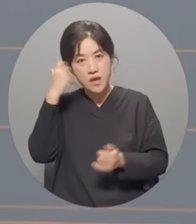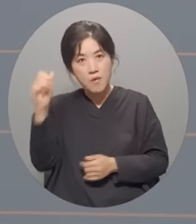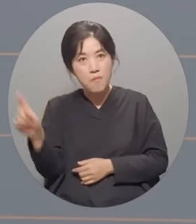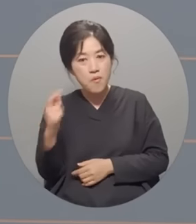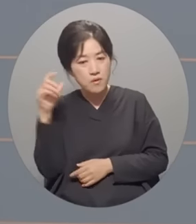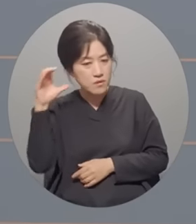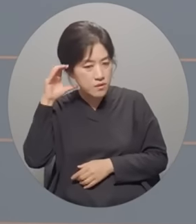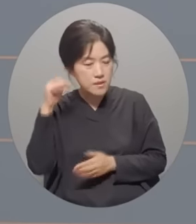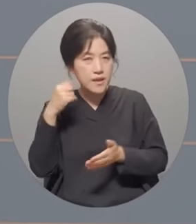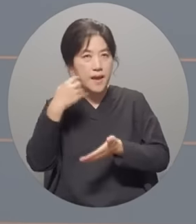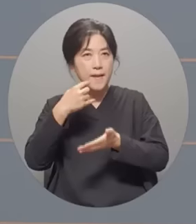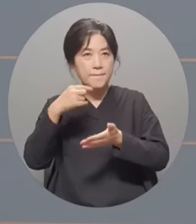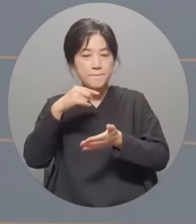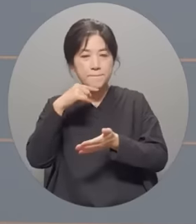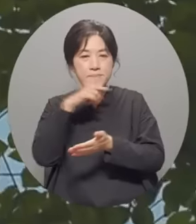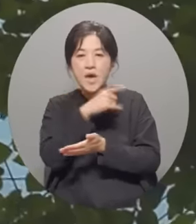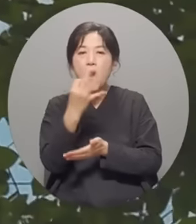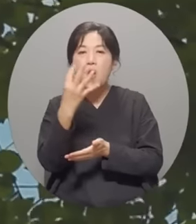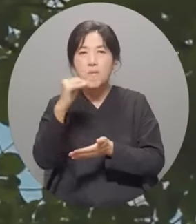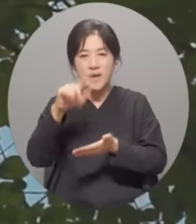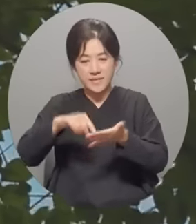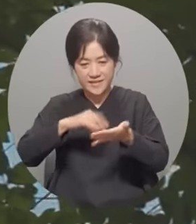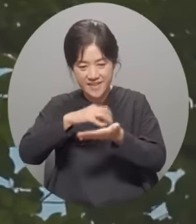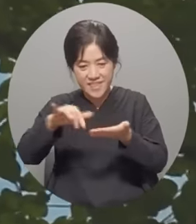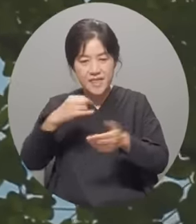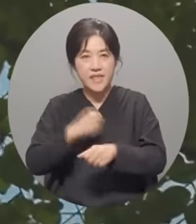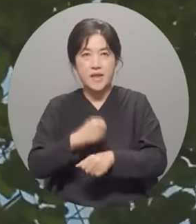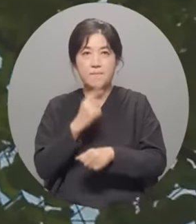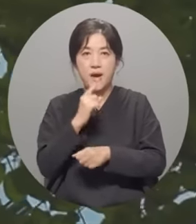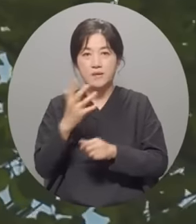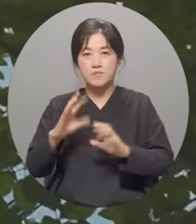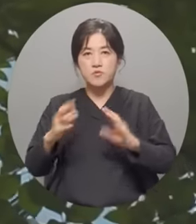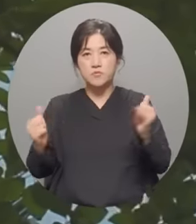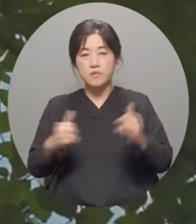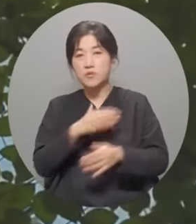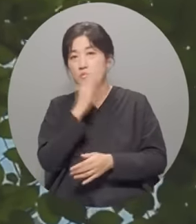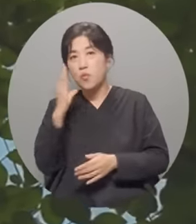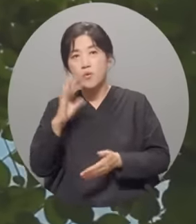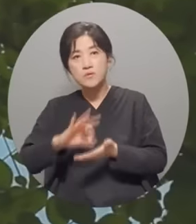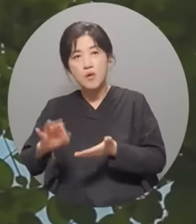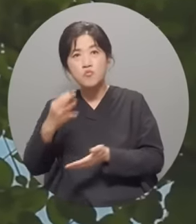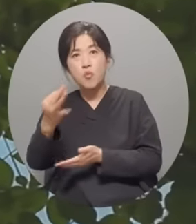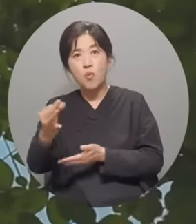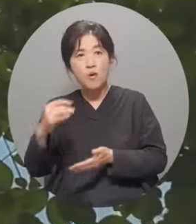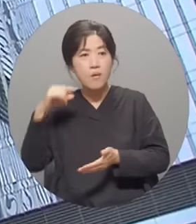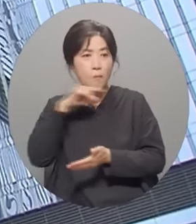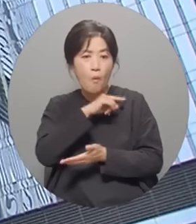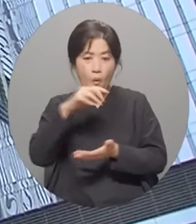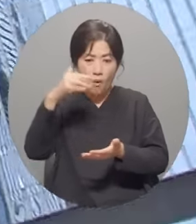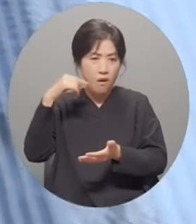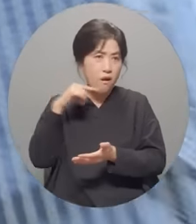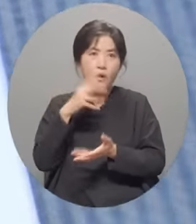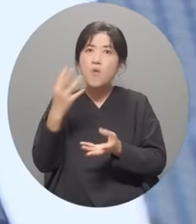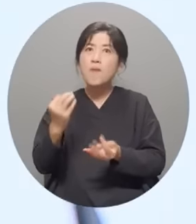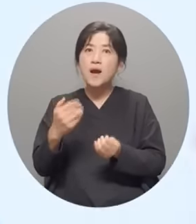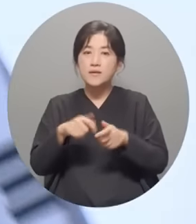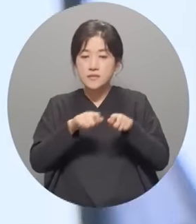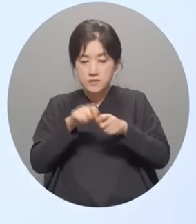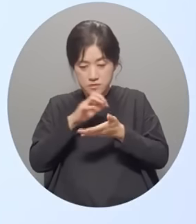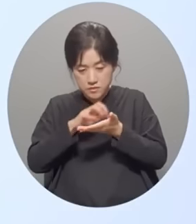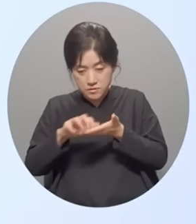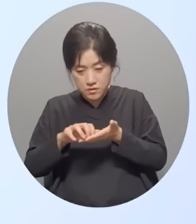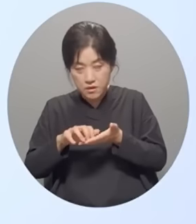피을 산다고 했 의 노후자금이 얼마나 손해를 받는지 정밀한 산정